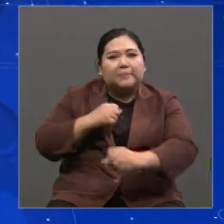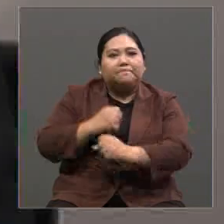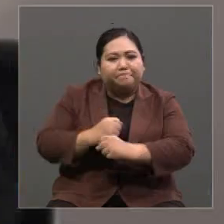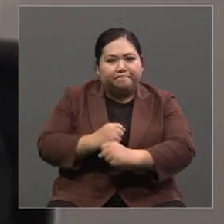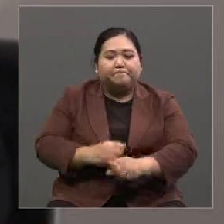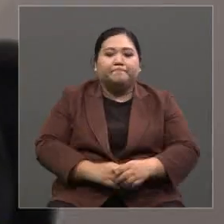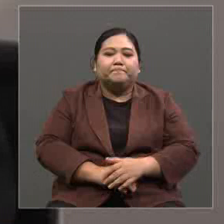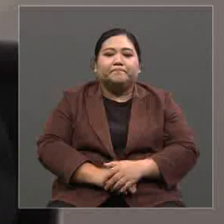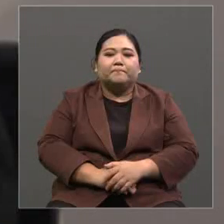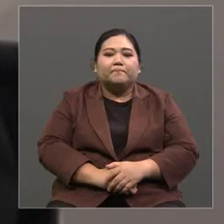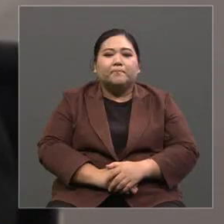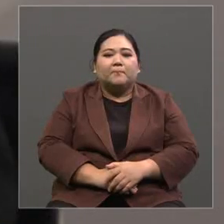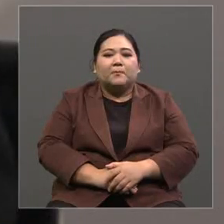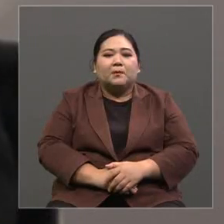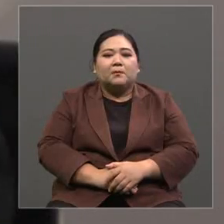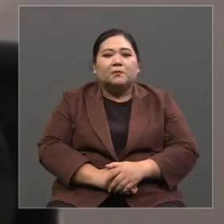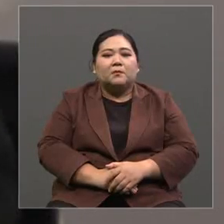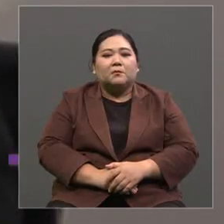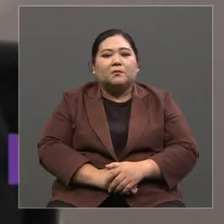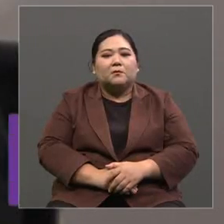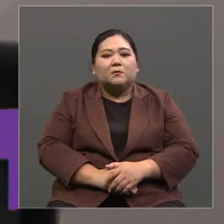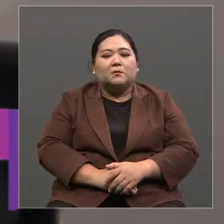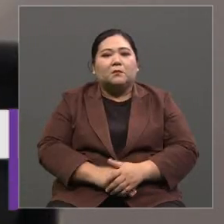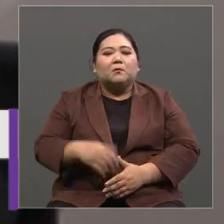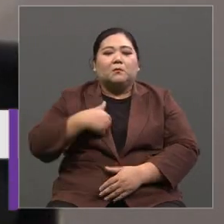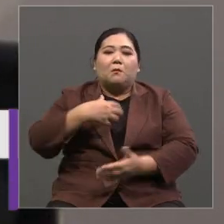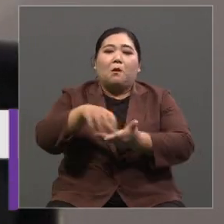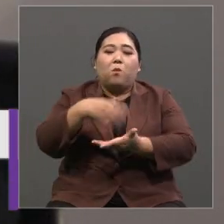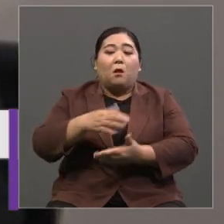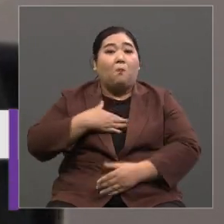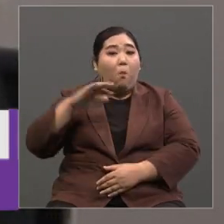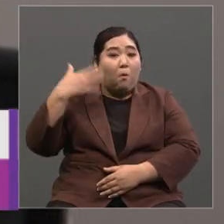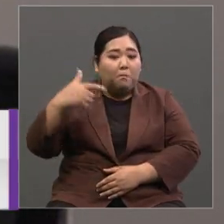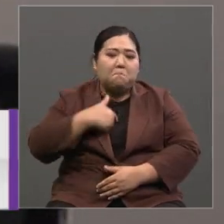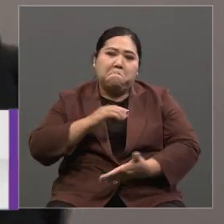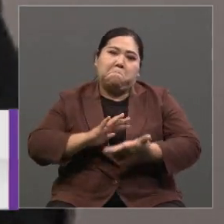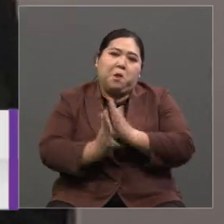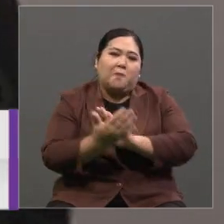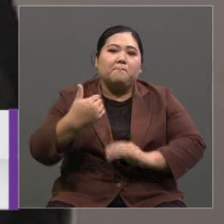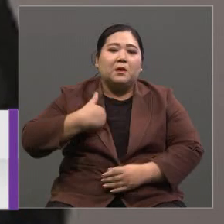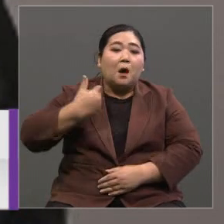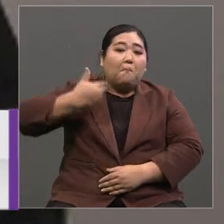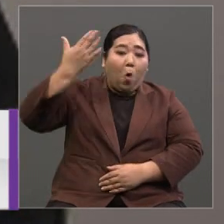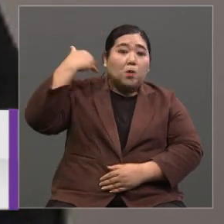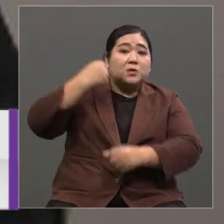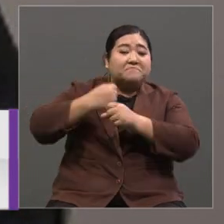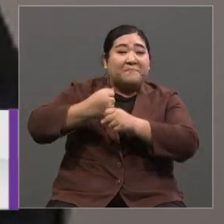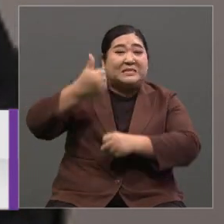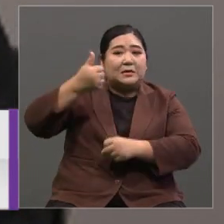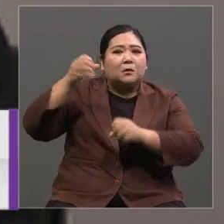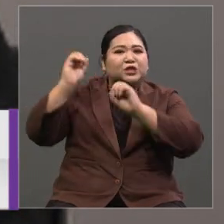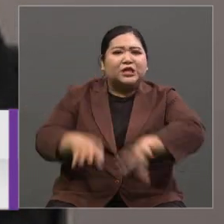วันนึงเนี่ยมันถึงจุดเปลี่ยนของผมจุดเปลี่ยนนี่คืออะไรไม่ใช่ว่าผมจะละทิ้งไอ้สิ่งที่ผมเคยทำมานะครับ